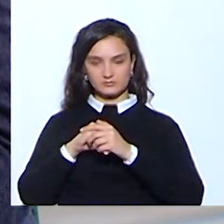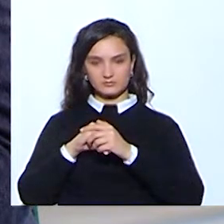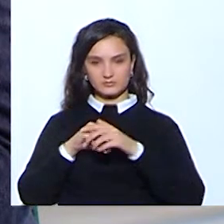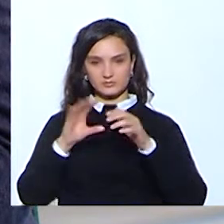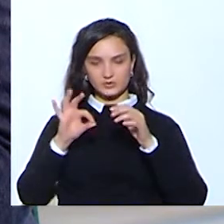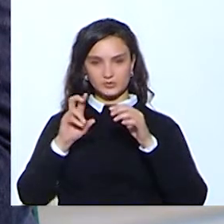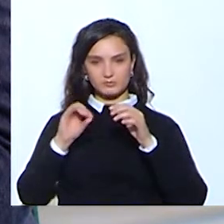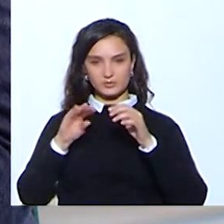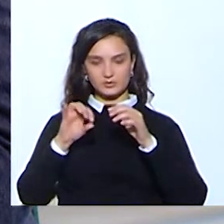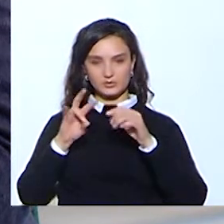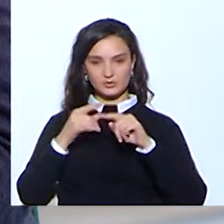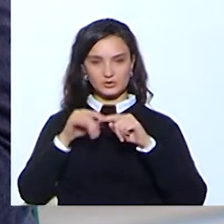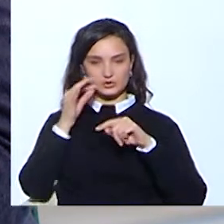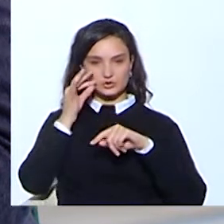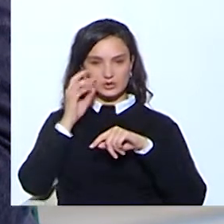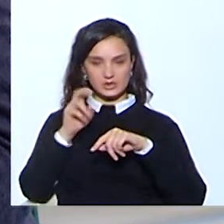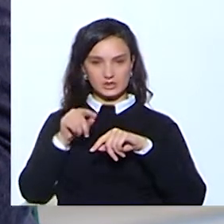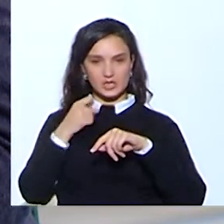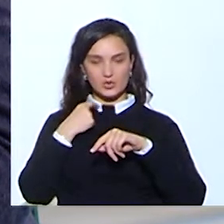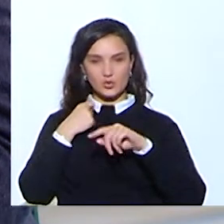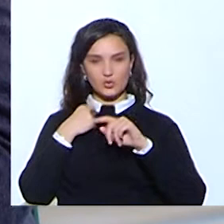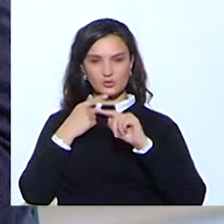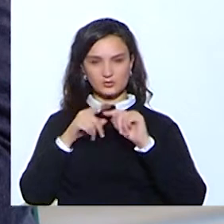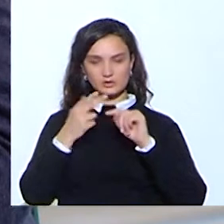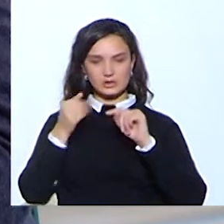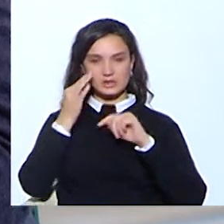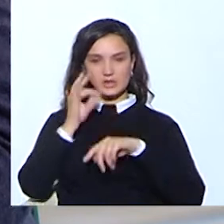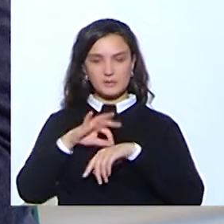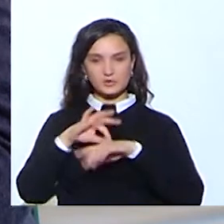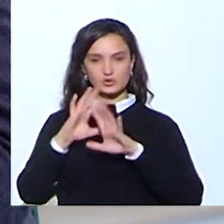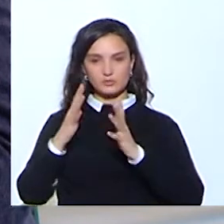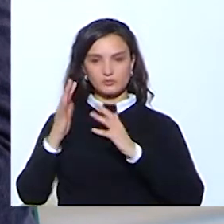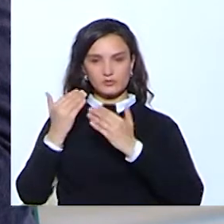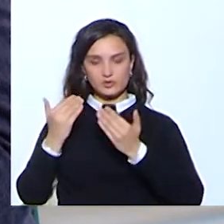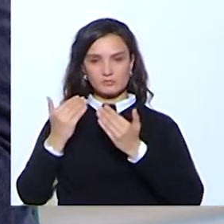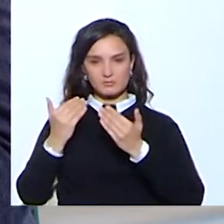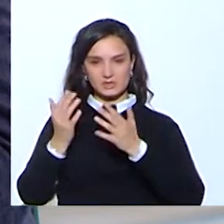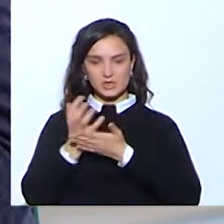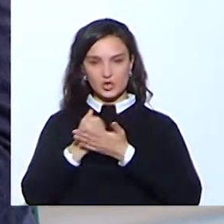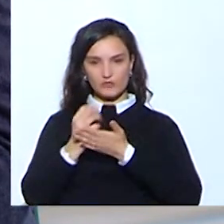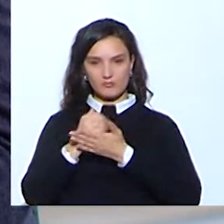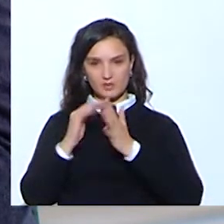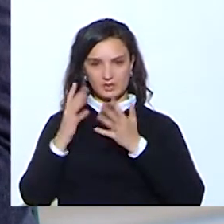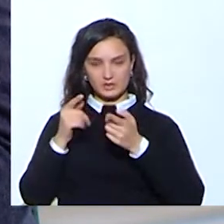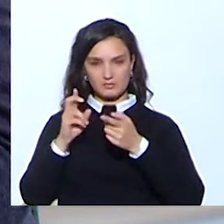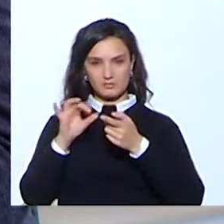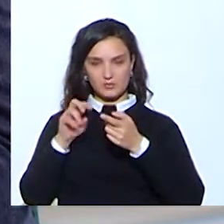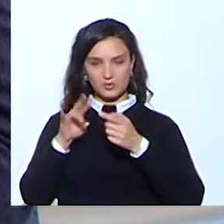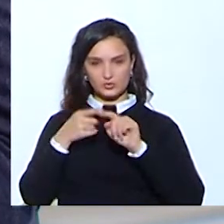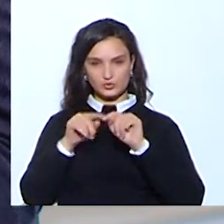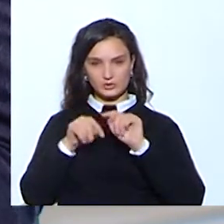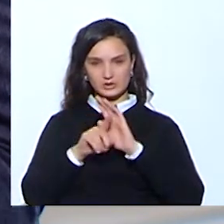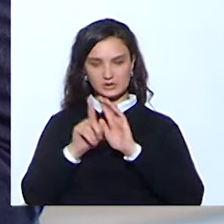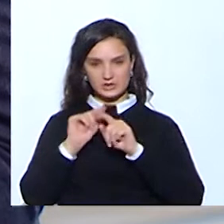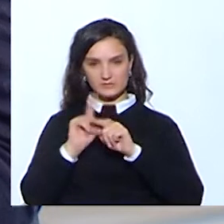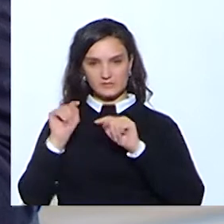სორბიტოლი ეს გახლავთ მკვრივი შაქრის ალკოჰოლი, ზუსტად ამ დროს ხდება დიაბეტის შემთხვევაში ხდება მისი დაგროვება ბროლში, რაც იწვევს